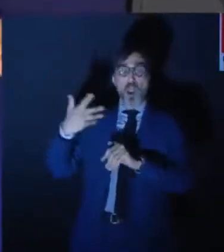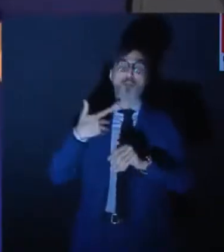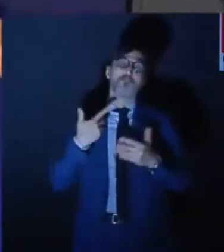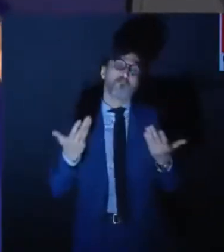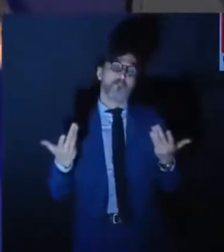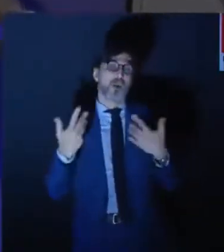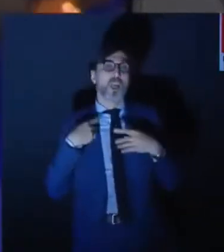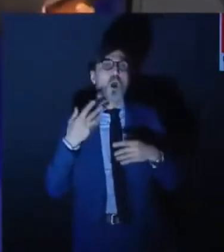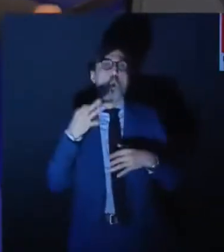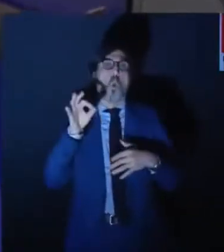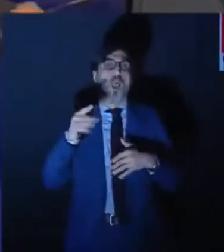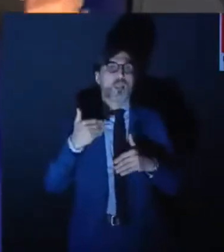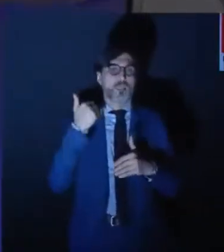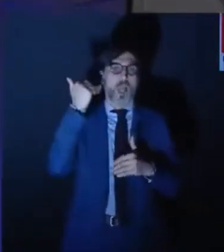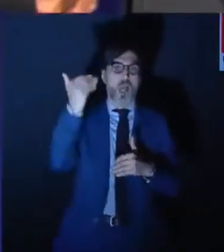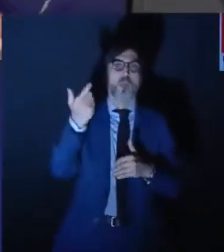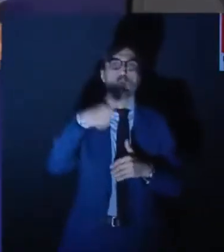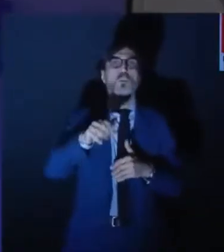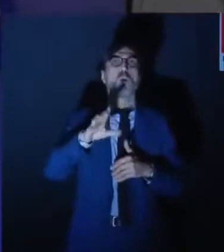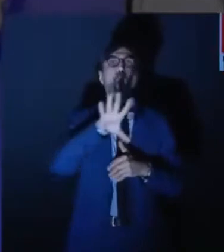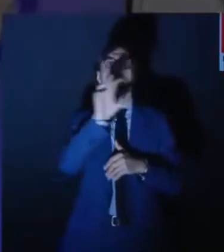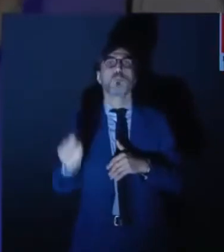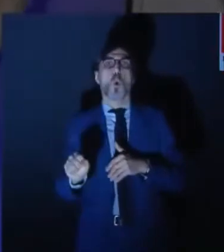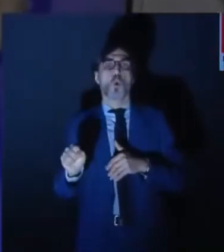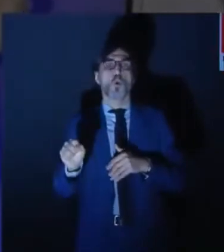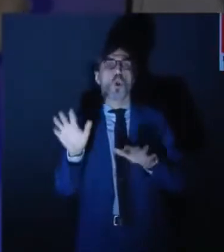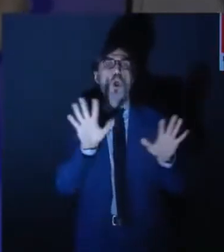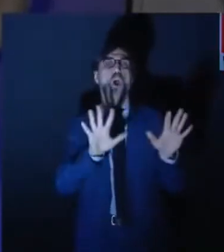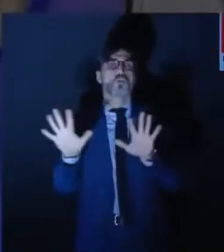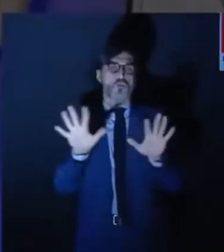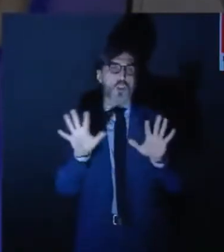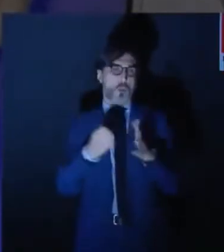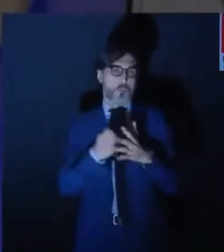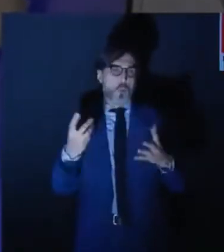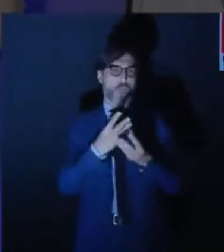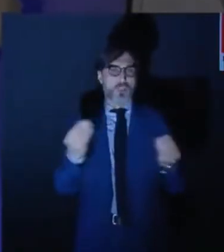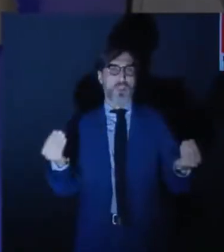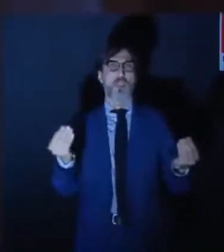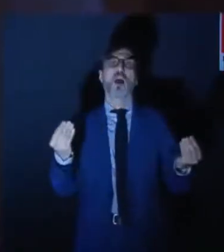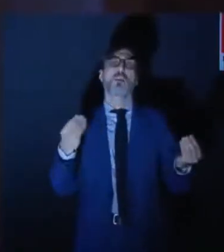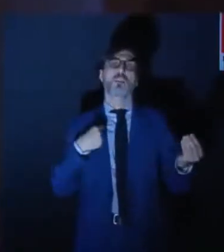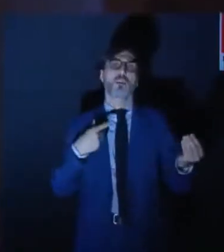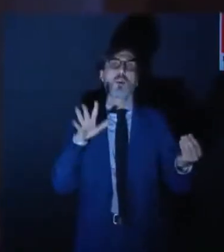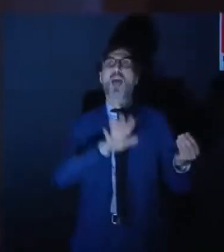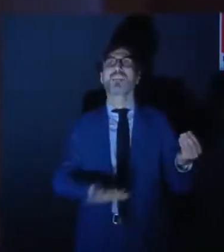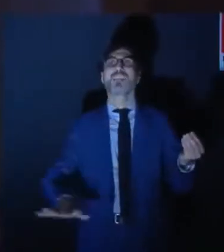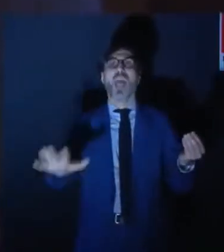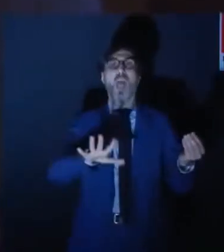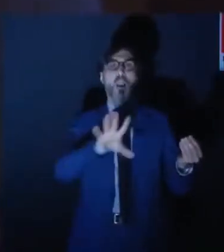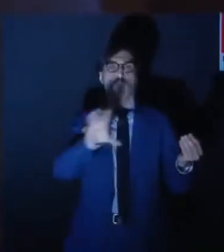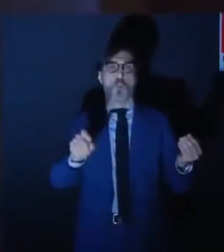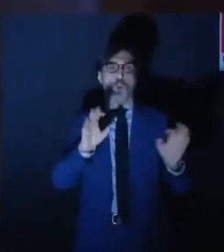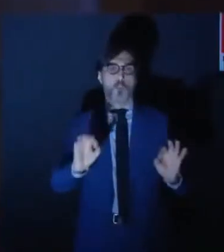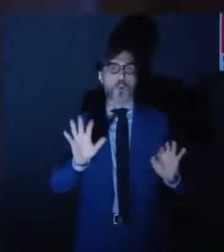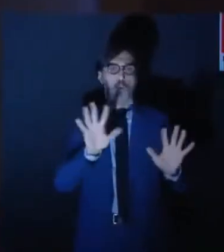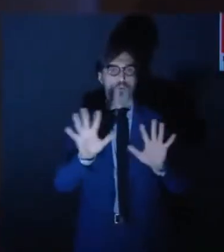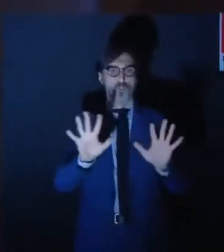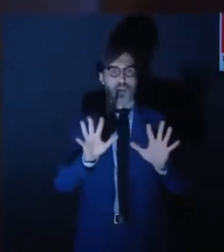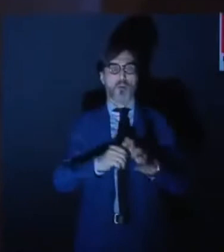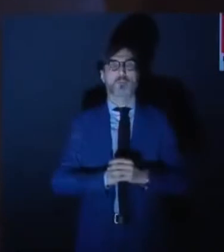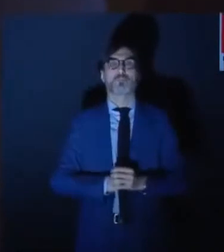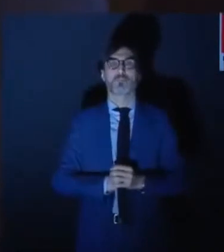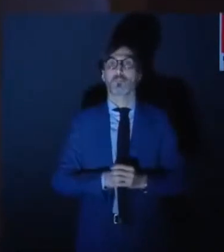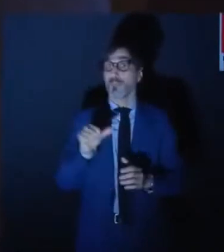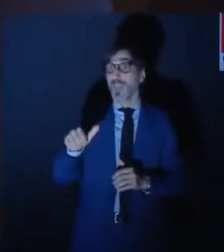facendo dei salti di qualità perché in puglia poi insomma cinema alla sua rilevanza e ci tengo una terra di cinema allora andiamo ha detto a vespa